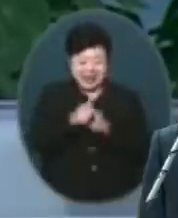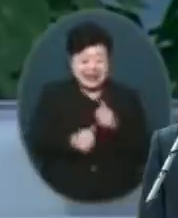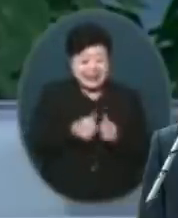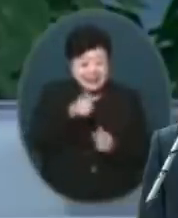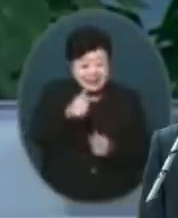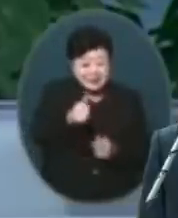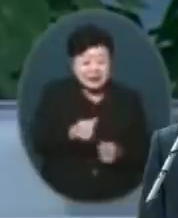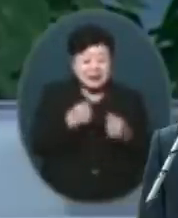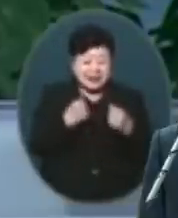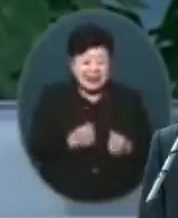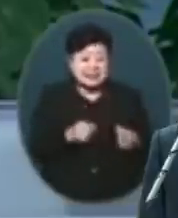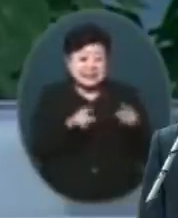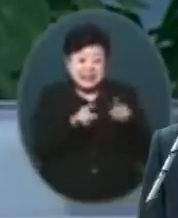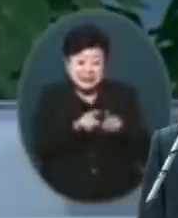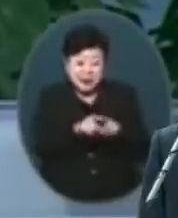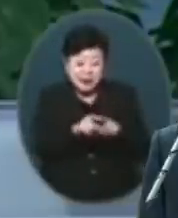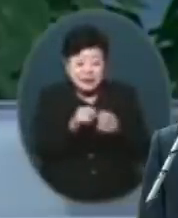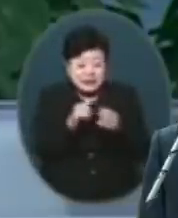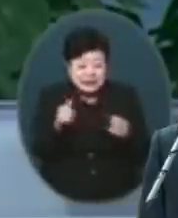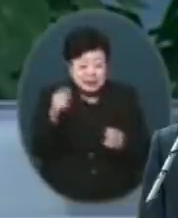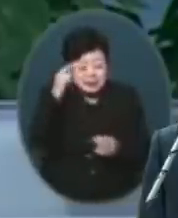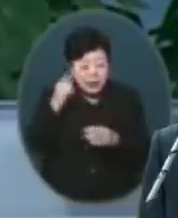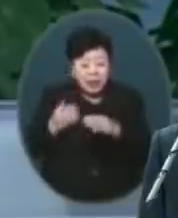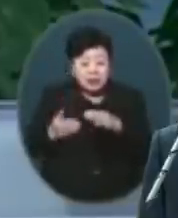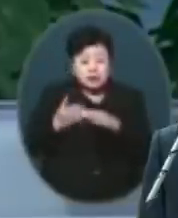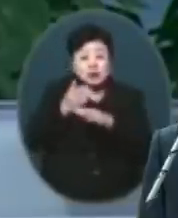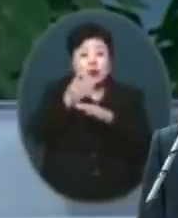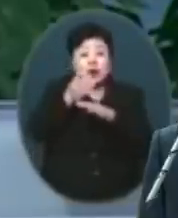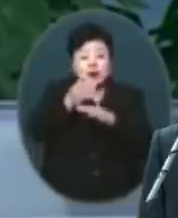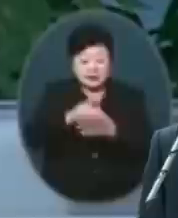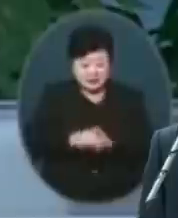하나님이 같이 계시면 인간이 상상할 수 없는